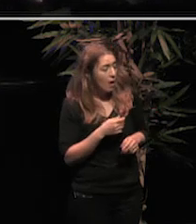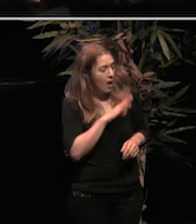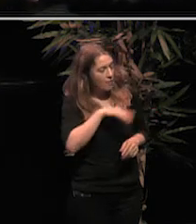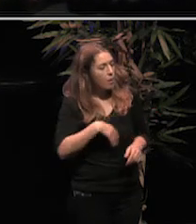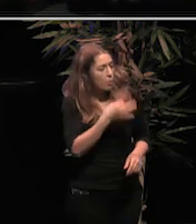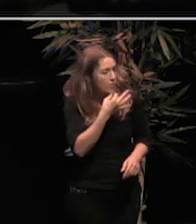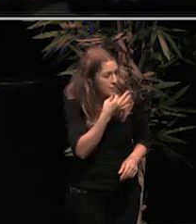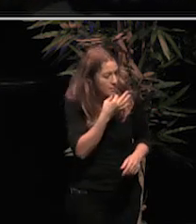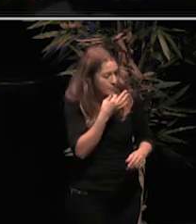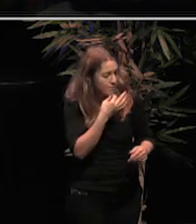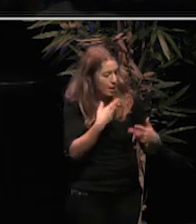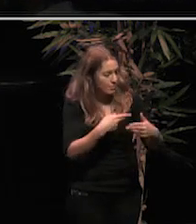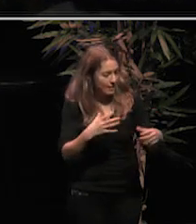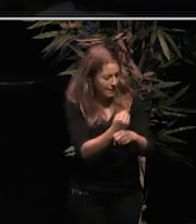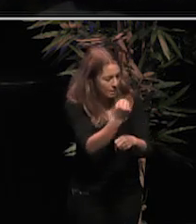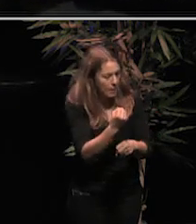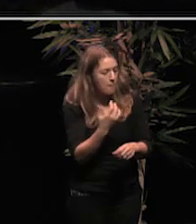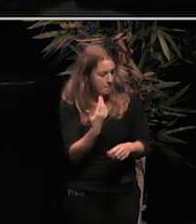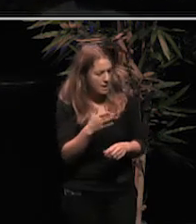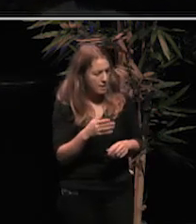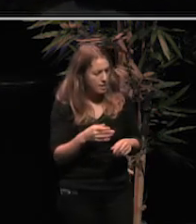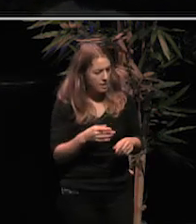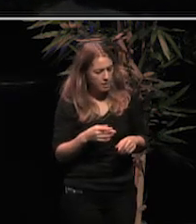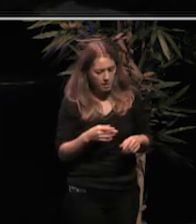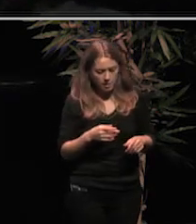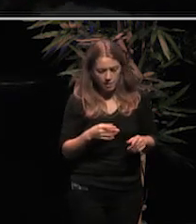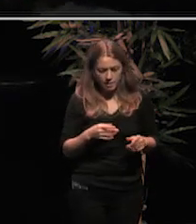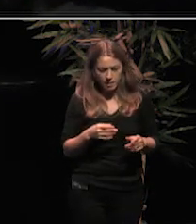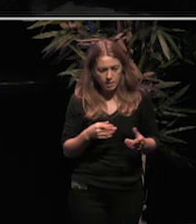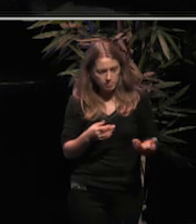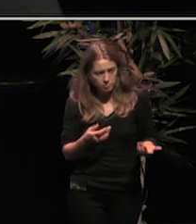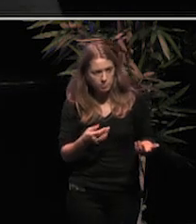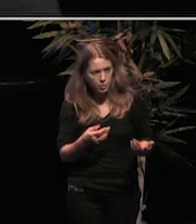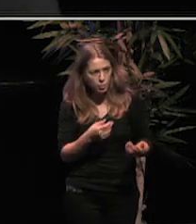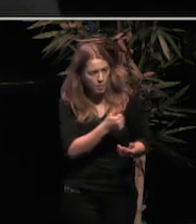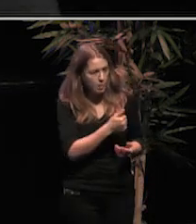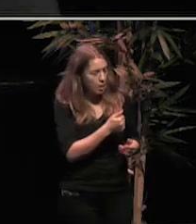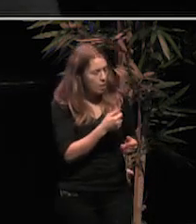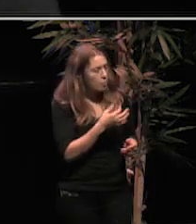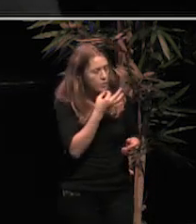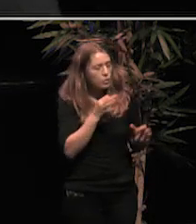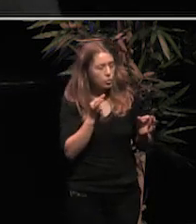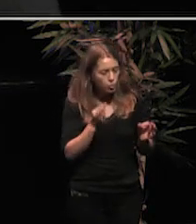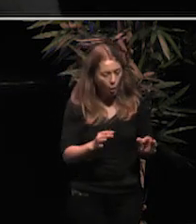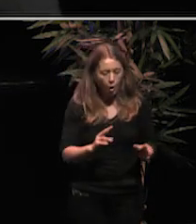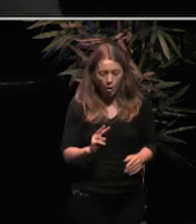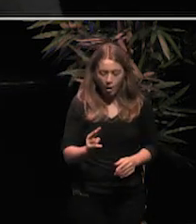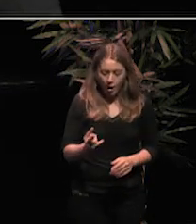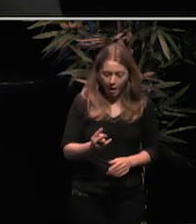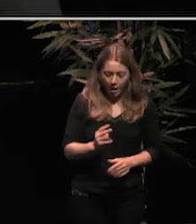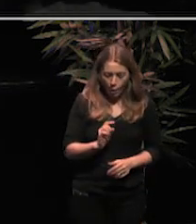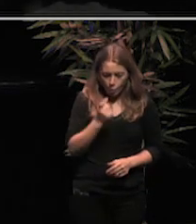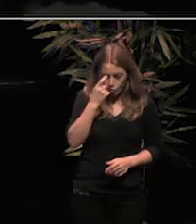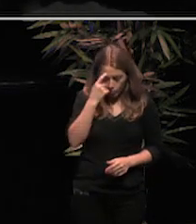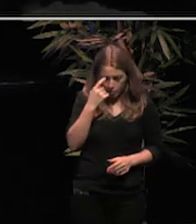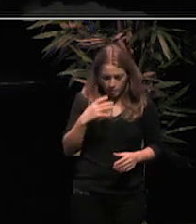Est-ce qu'il y a un moment où justement tu as pris ce temps d'être conscient de ce que tu avais réalisé? Et est-ce que c'est quelque chose que